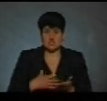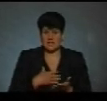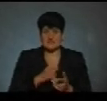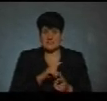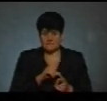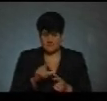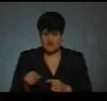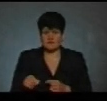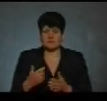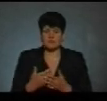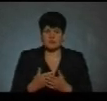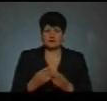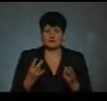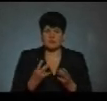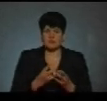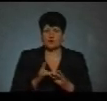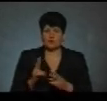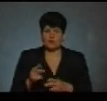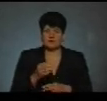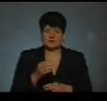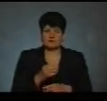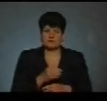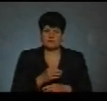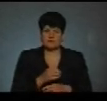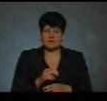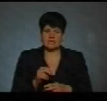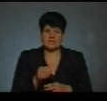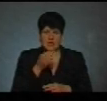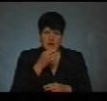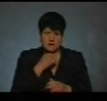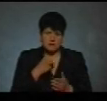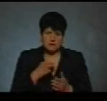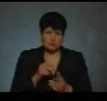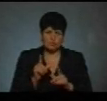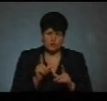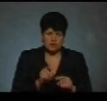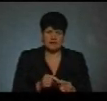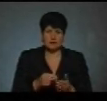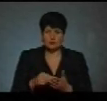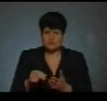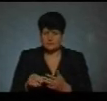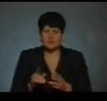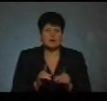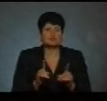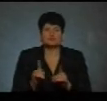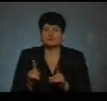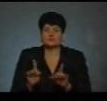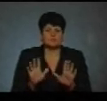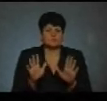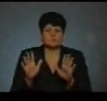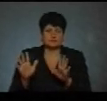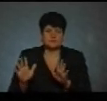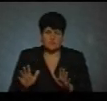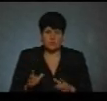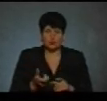виїзду, наприклад, треба десь комусь за ліками поїхати, придбати або ще якісь моменти такі,